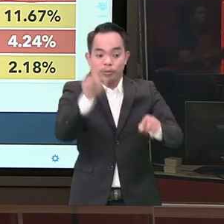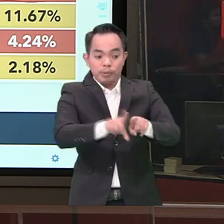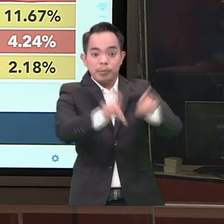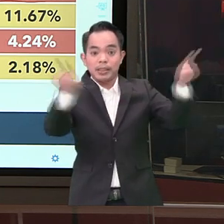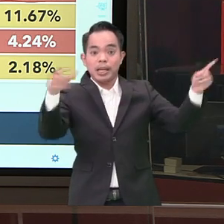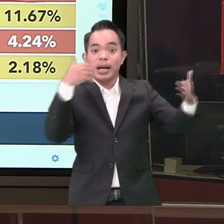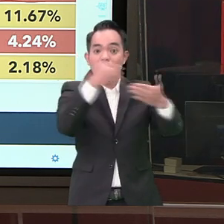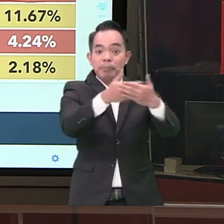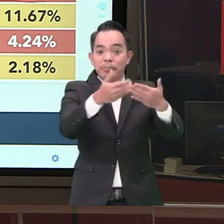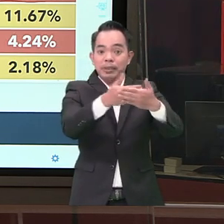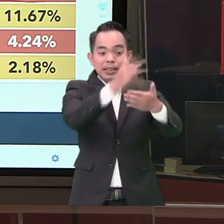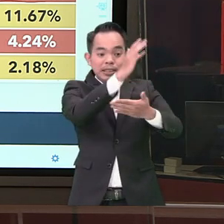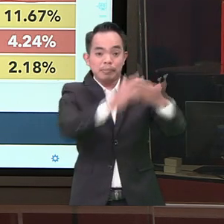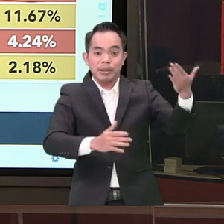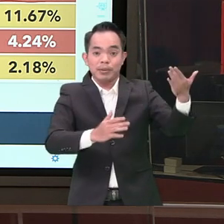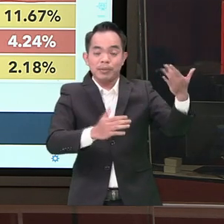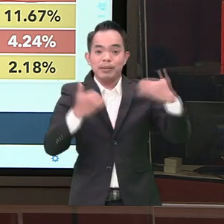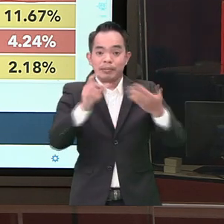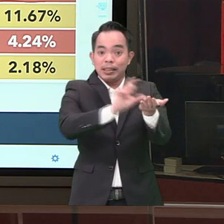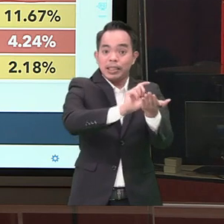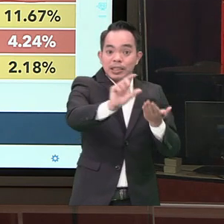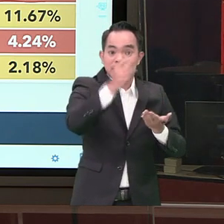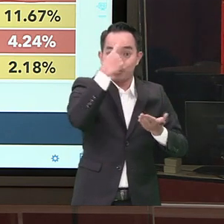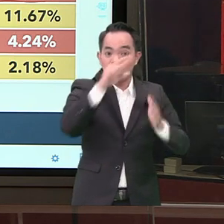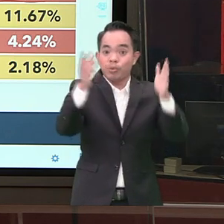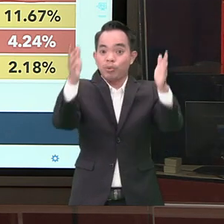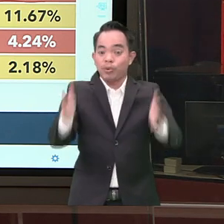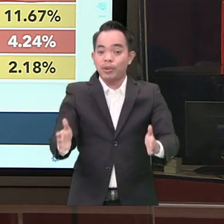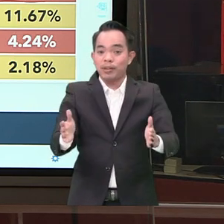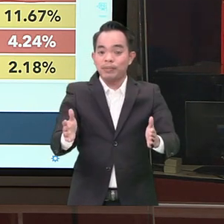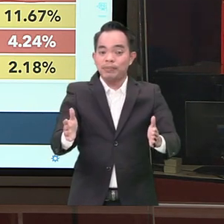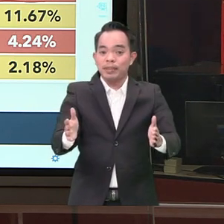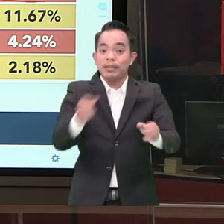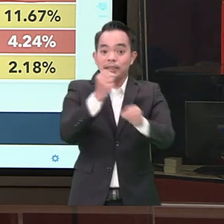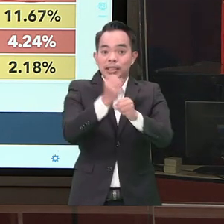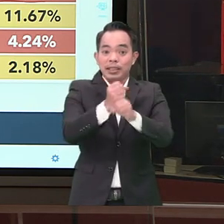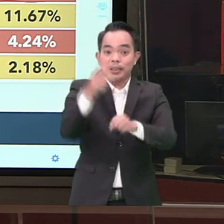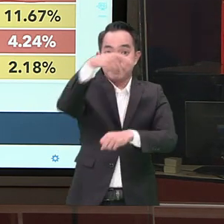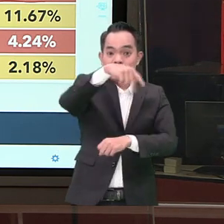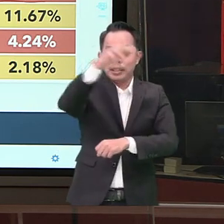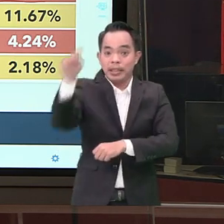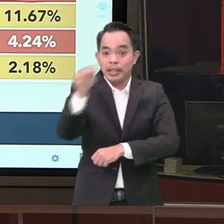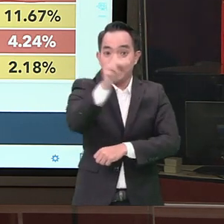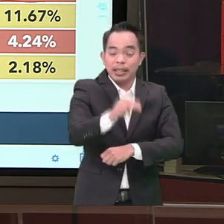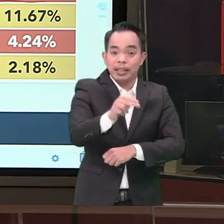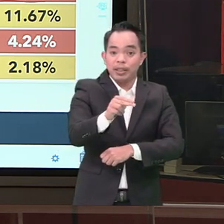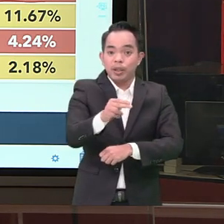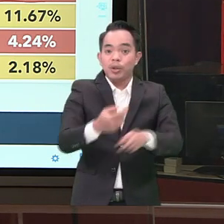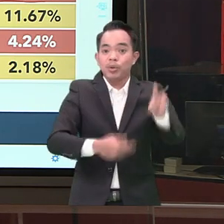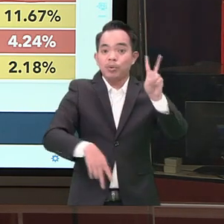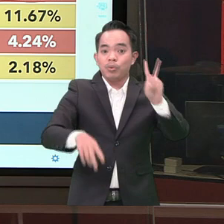separuh daripada pendapatan bagi individu yang berada dalam pekerjaan pihelling ini adalah